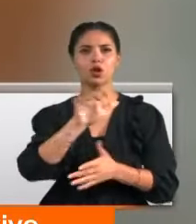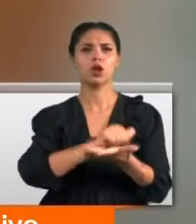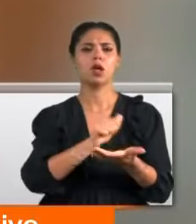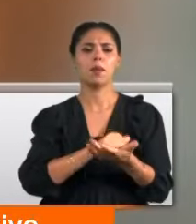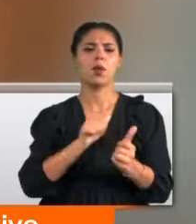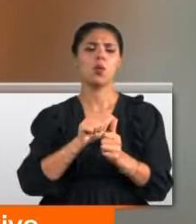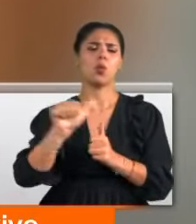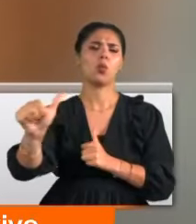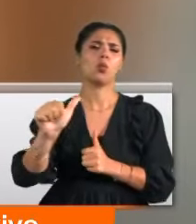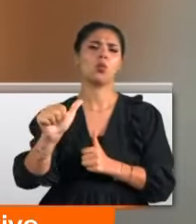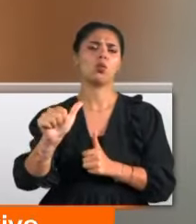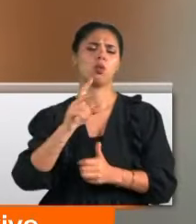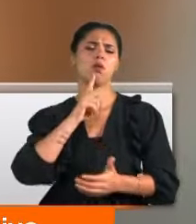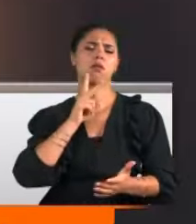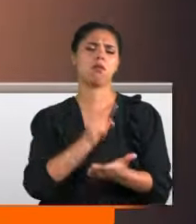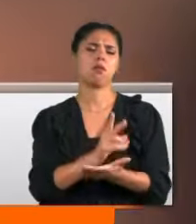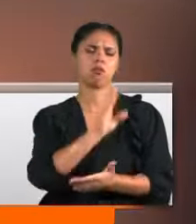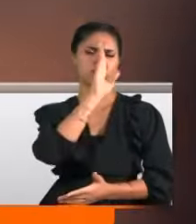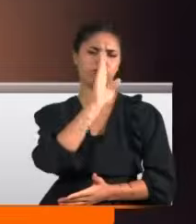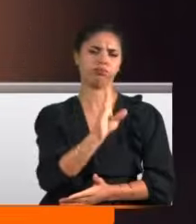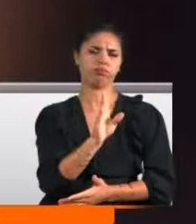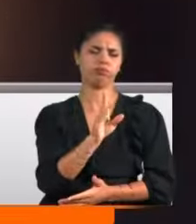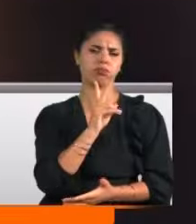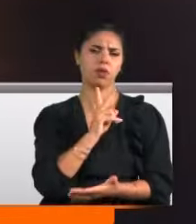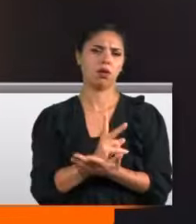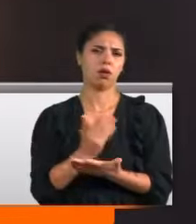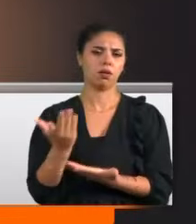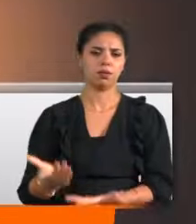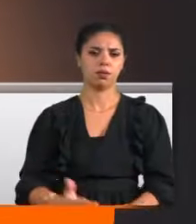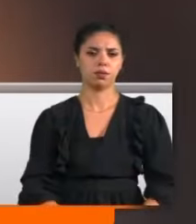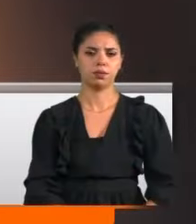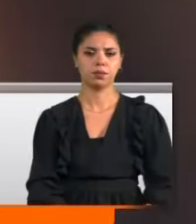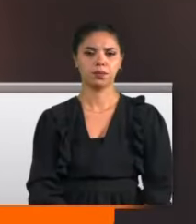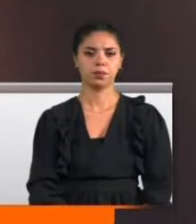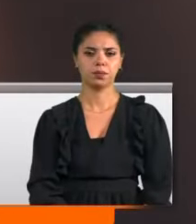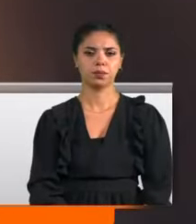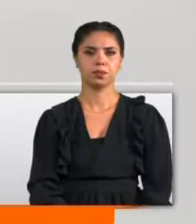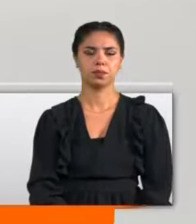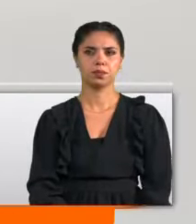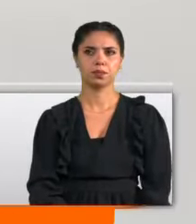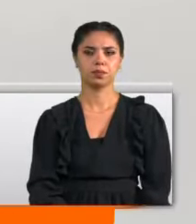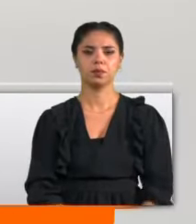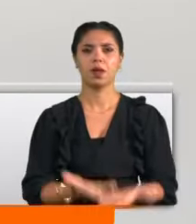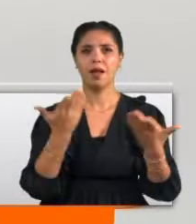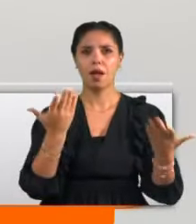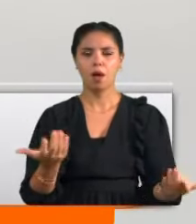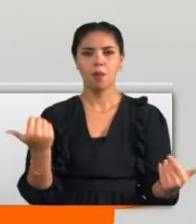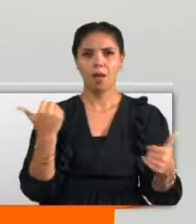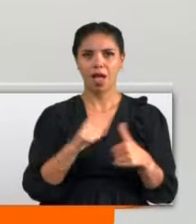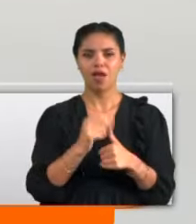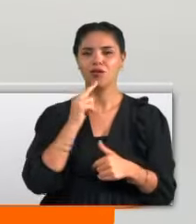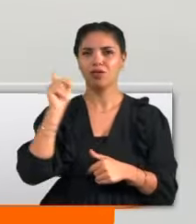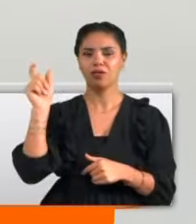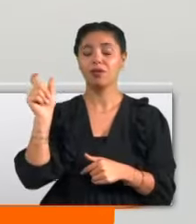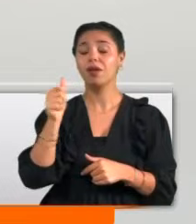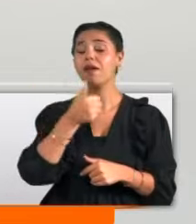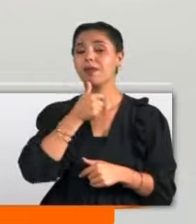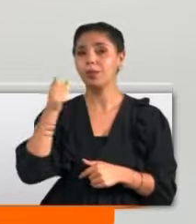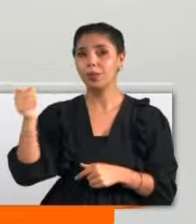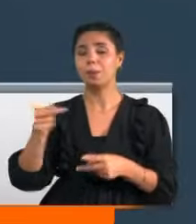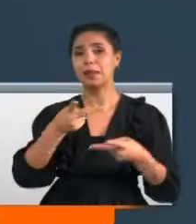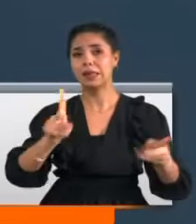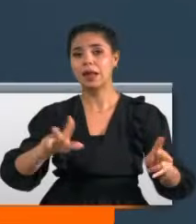durma konusunda son derece kararlıydı. Hadi o zaman. Ama eşi de cezaevinden çıkınca 7